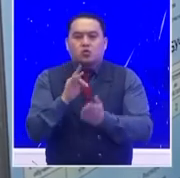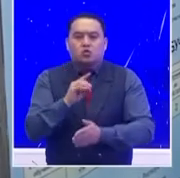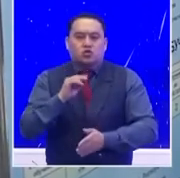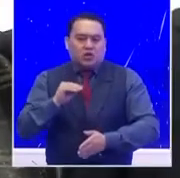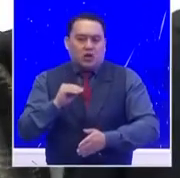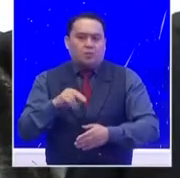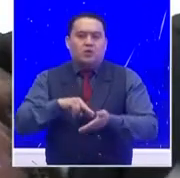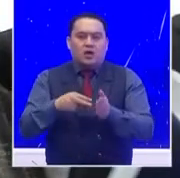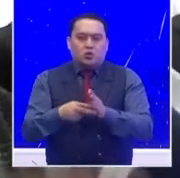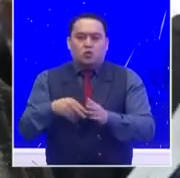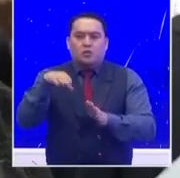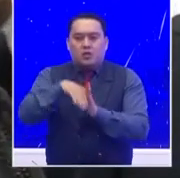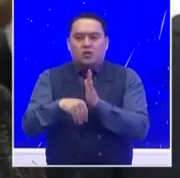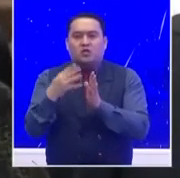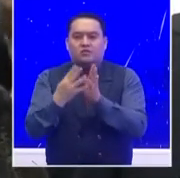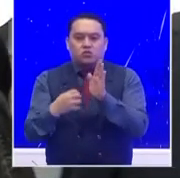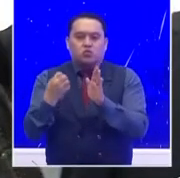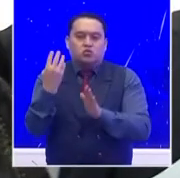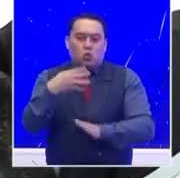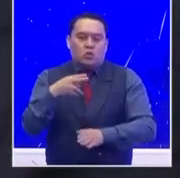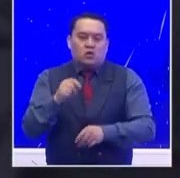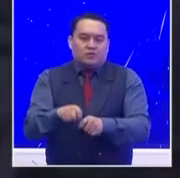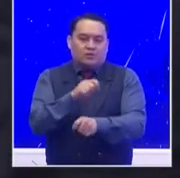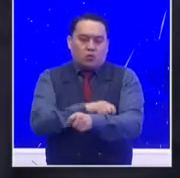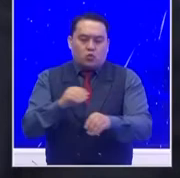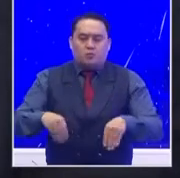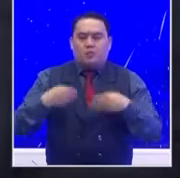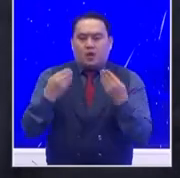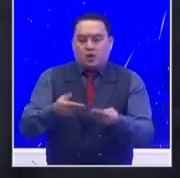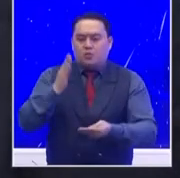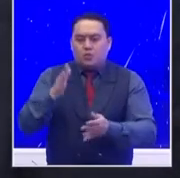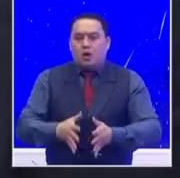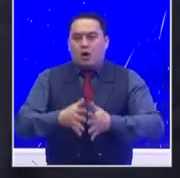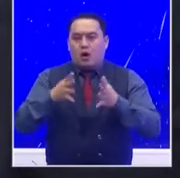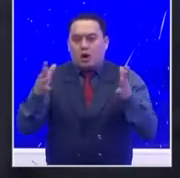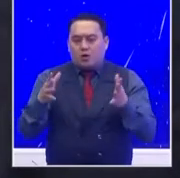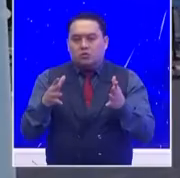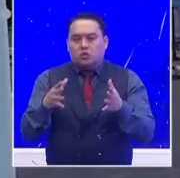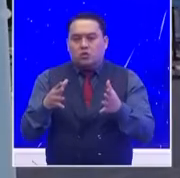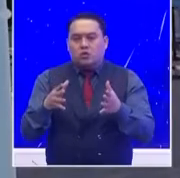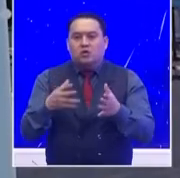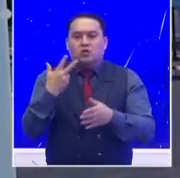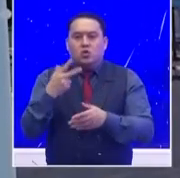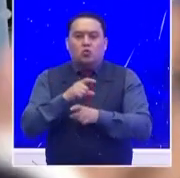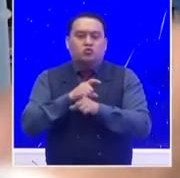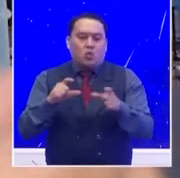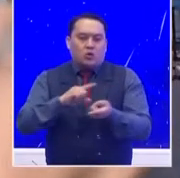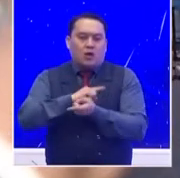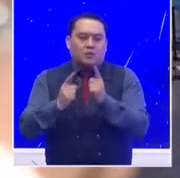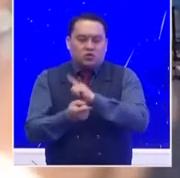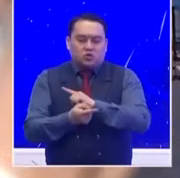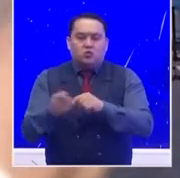планируется ввести порядка 900 40 тысяч квадратных метров жилья большой акцент делается на ликвидацию 3 сменных школ